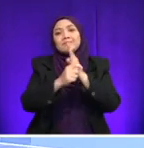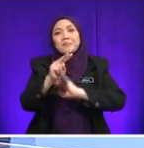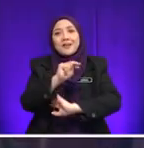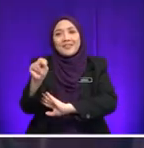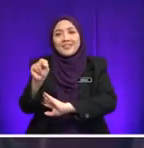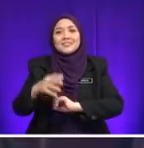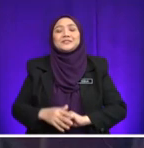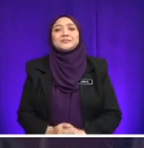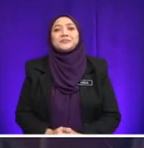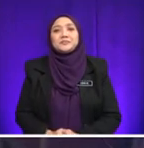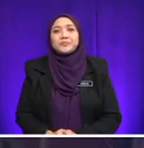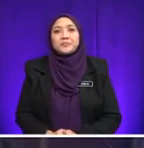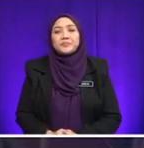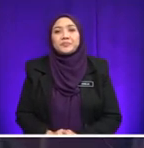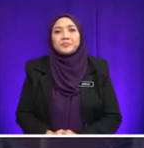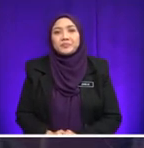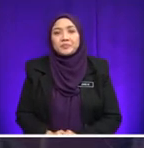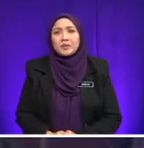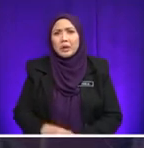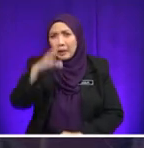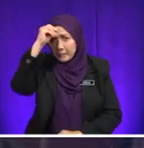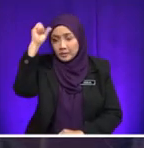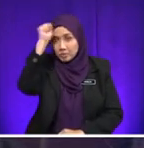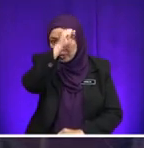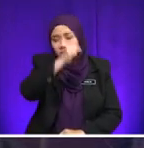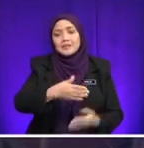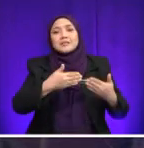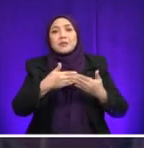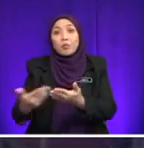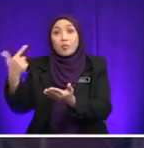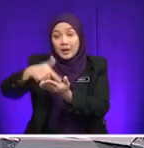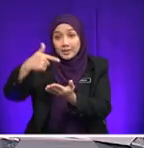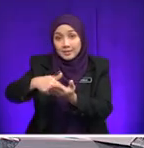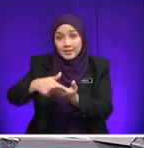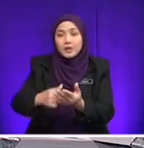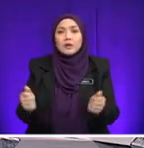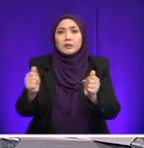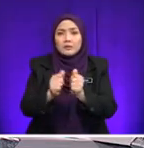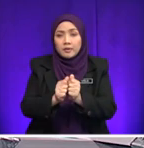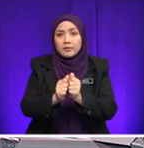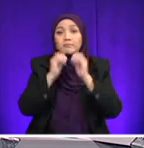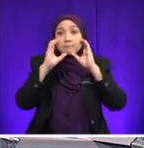cukup kita sambung lagi pembelajaran kita dengan